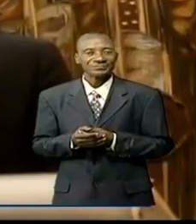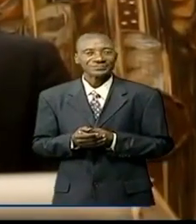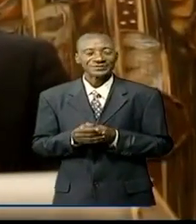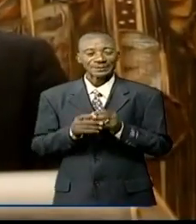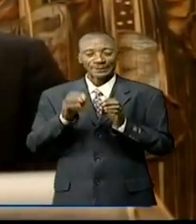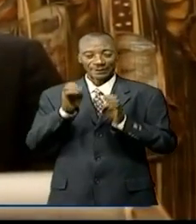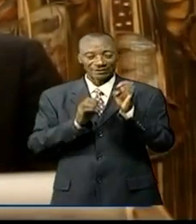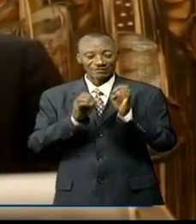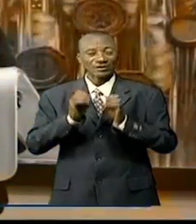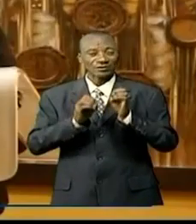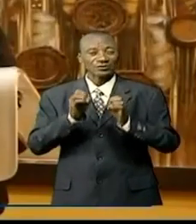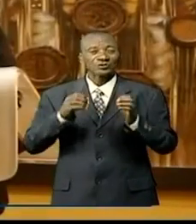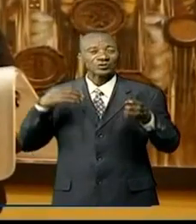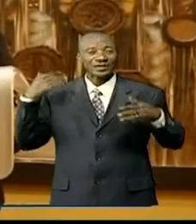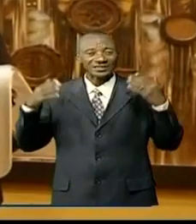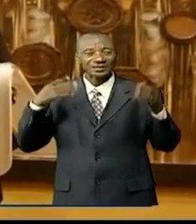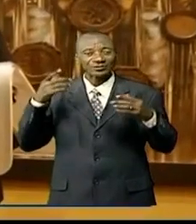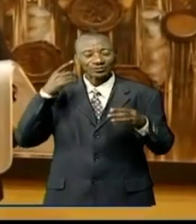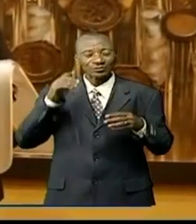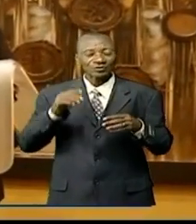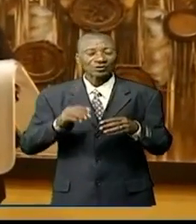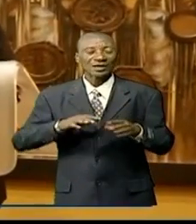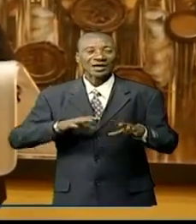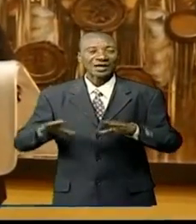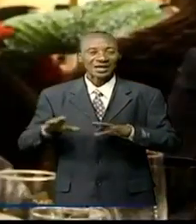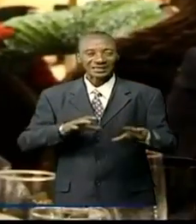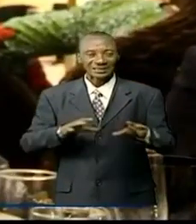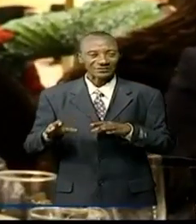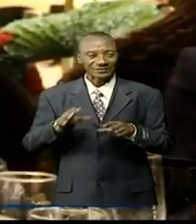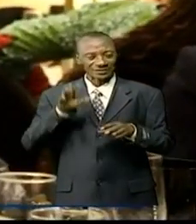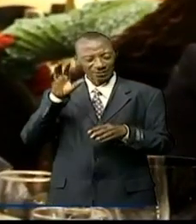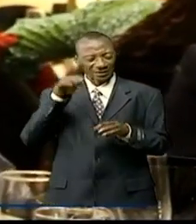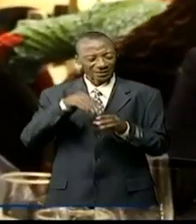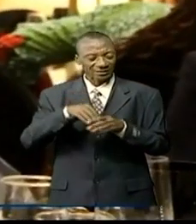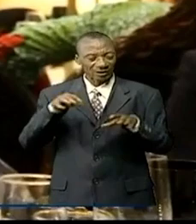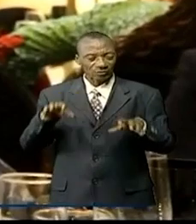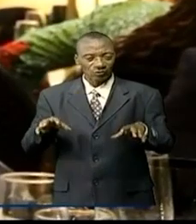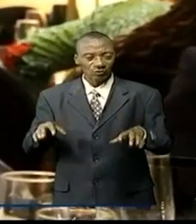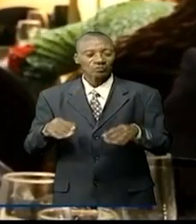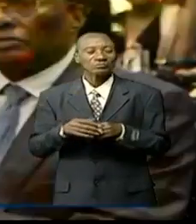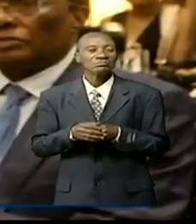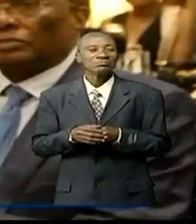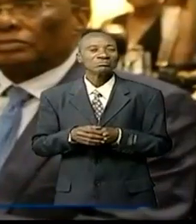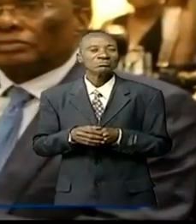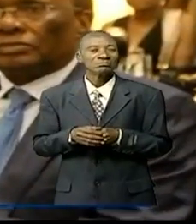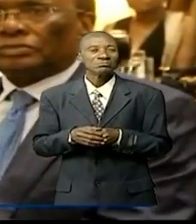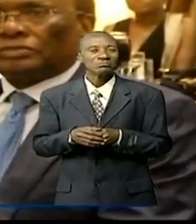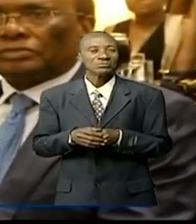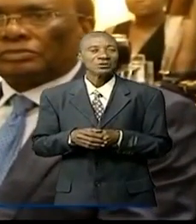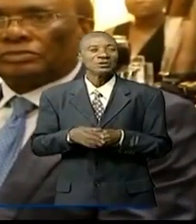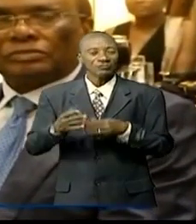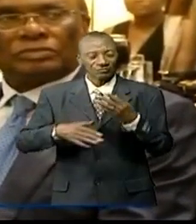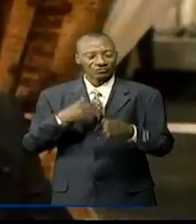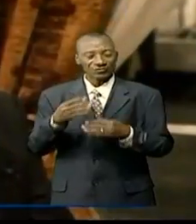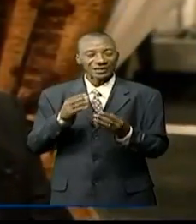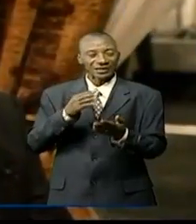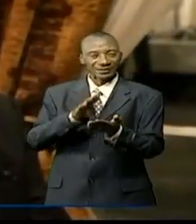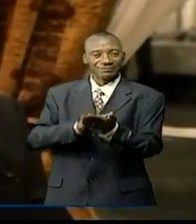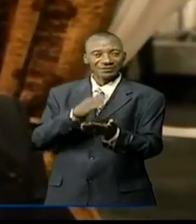évaluation exhaustive des activités bancaires en République démocratique du Congo. Au cours de ces moments de dresser les bilans annuels